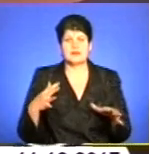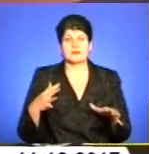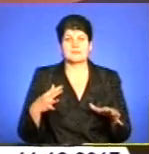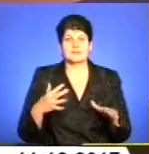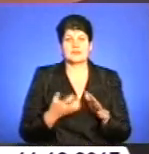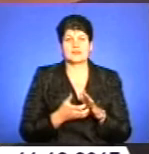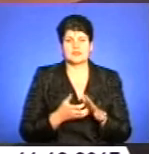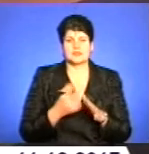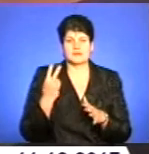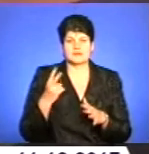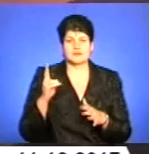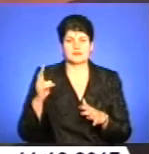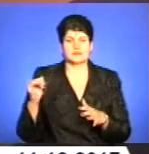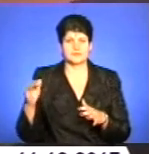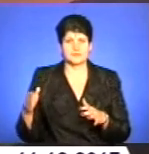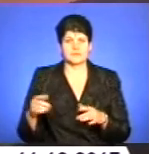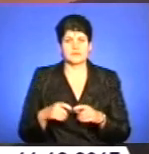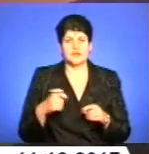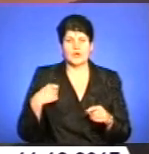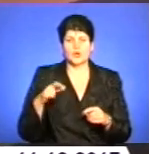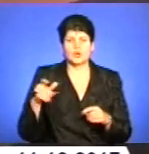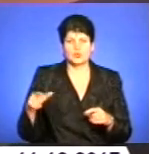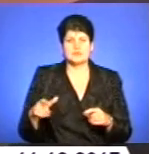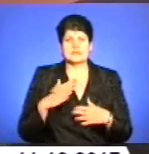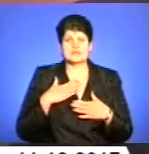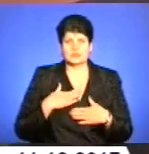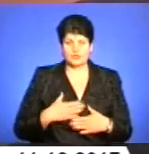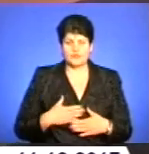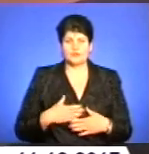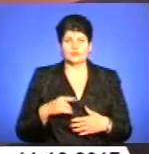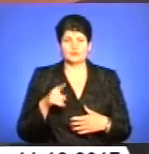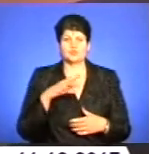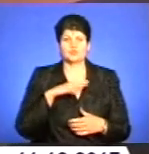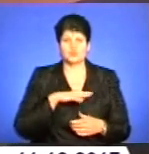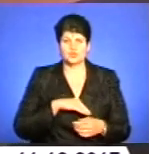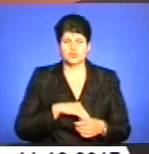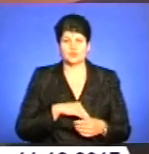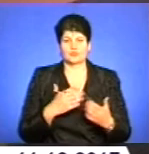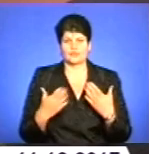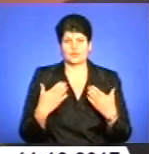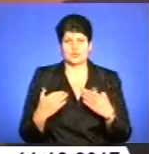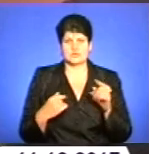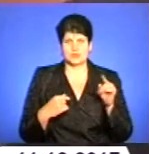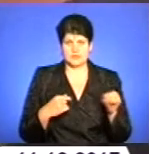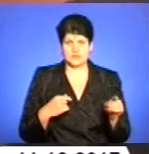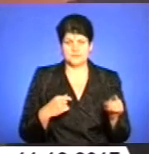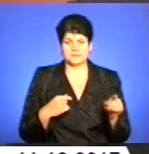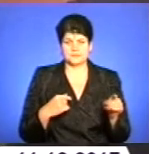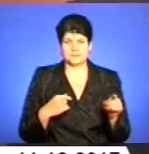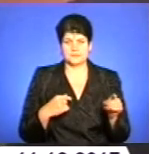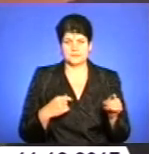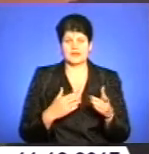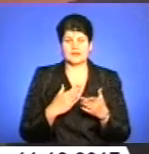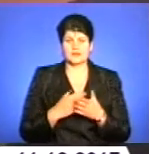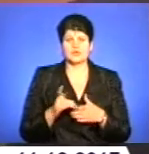щоб провести ці великі змагання. Люди задоволені їдуть до нас, тому що тут з душою ставляться до них. І є що